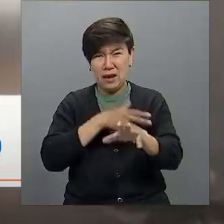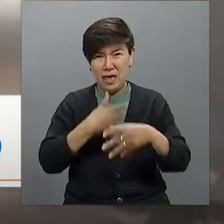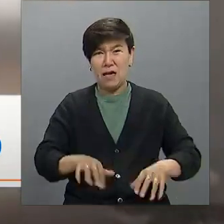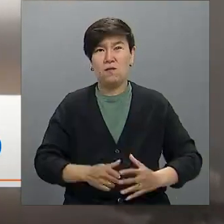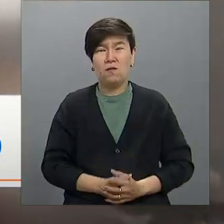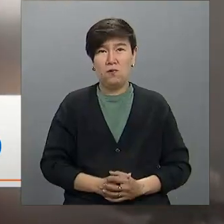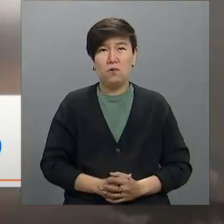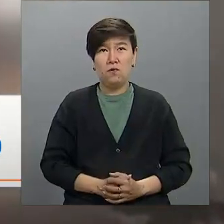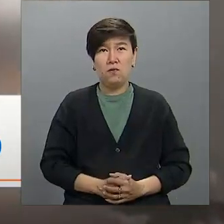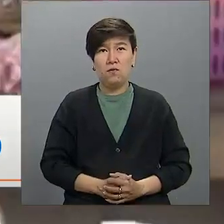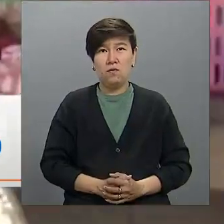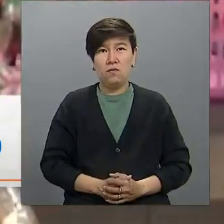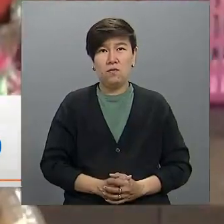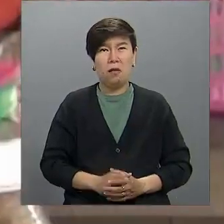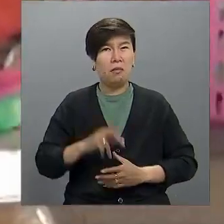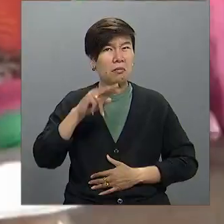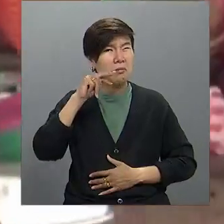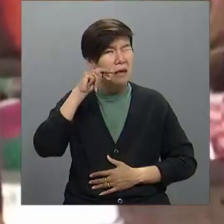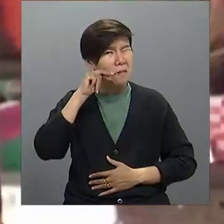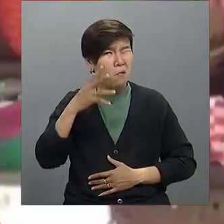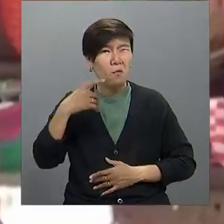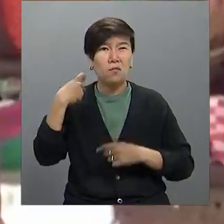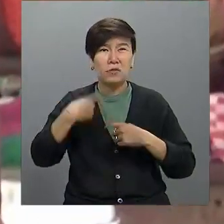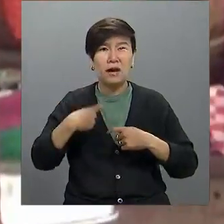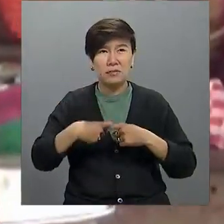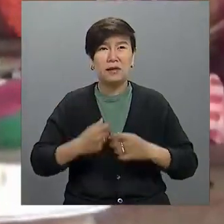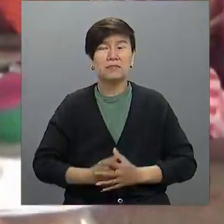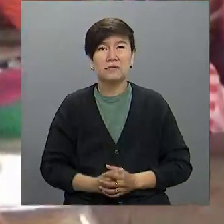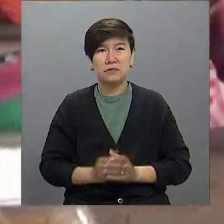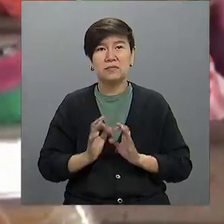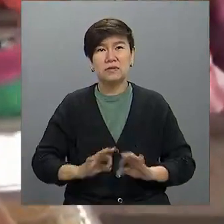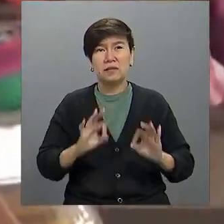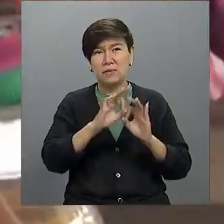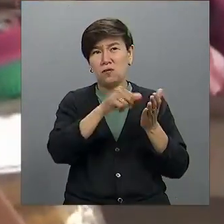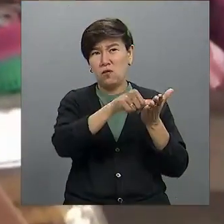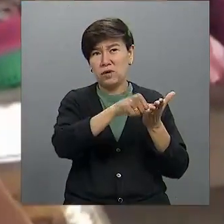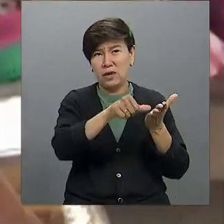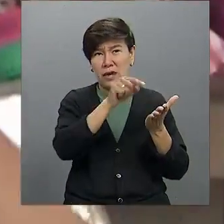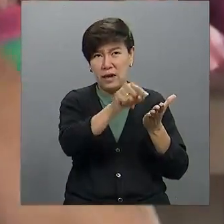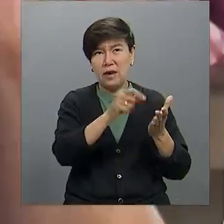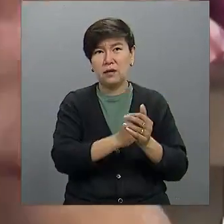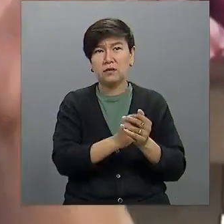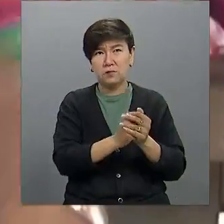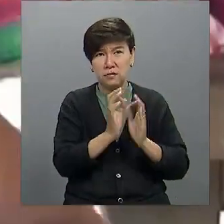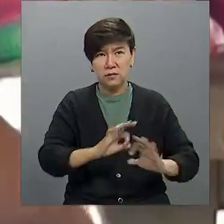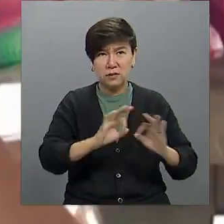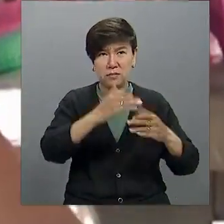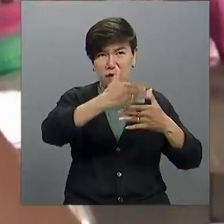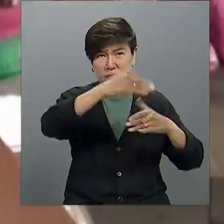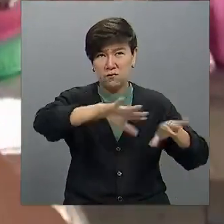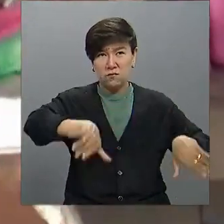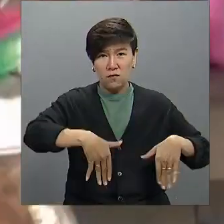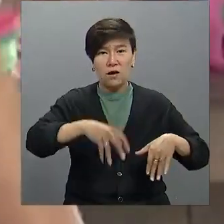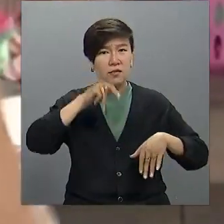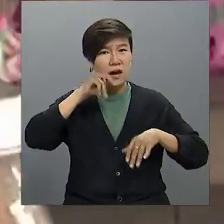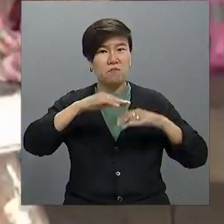ปีน้ำประปาไม่ได้ใช้ที่ ต้องแก้กับตรงนี้แต่ปากแก้ต้องต่ำกระย่ายต่ำไฟต่ำอะไรนั่นครับกระข้างน้ำไม่มาเลย